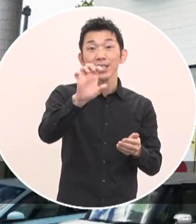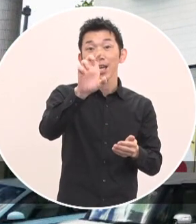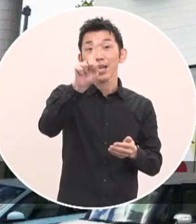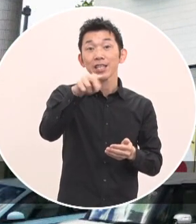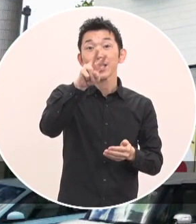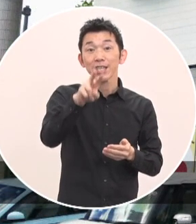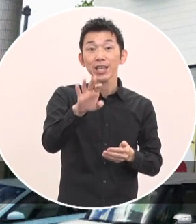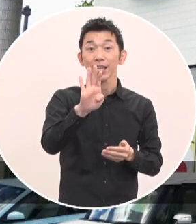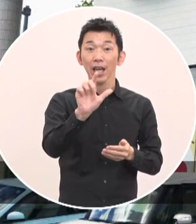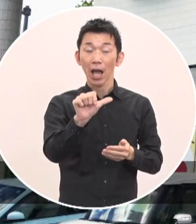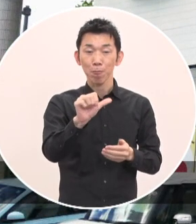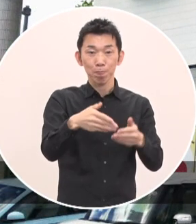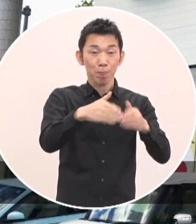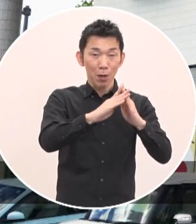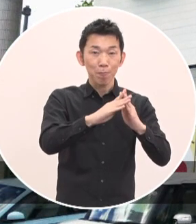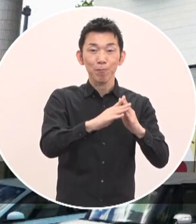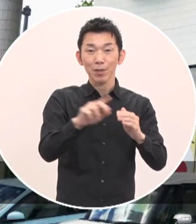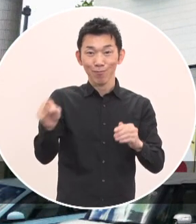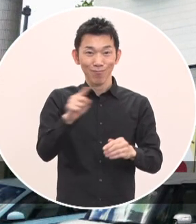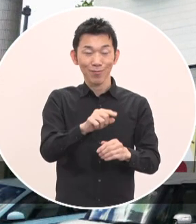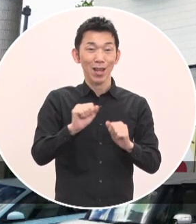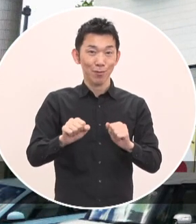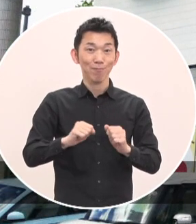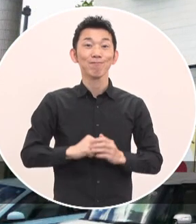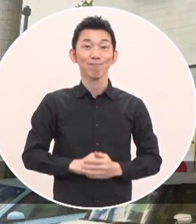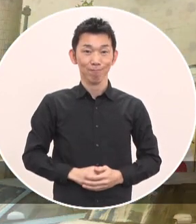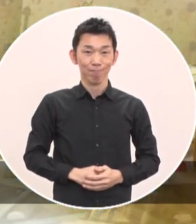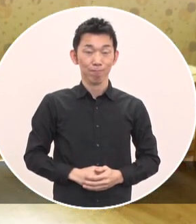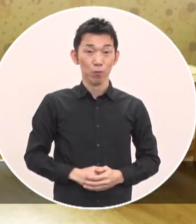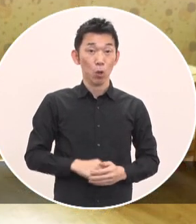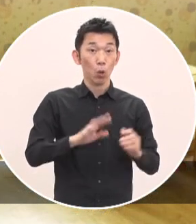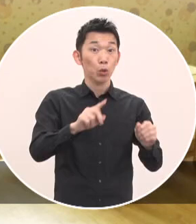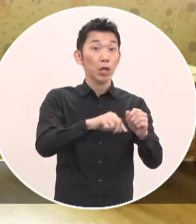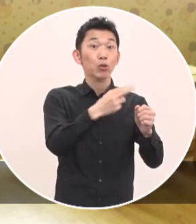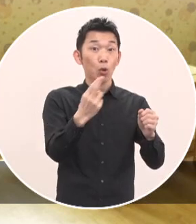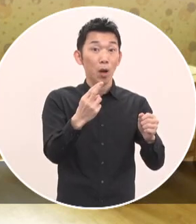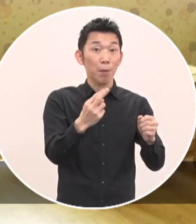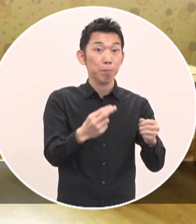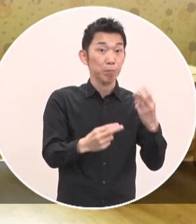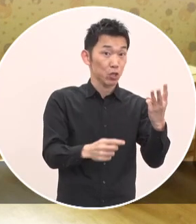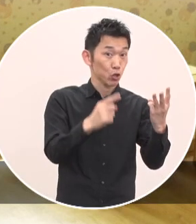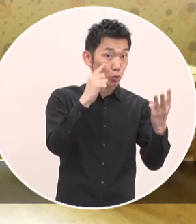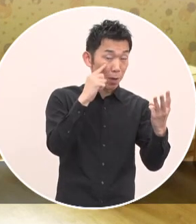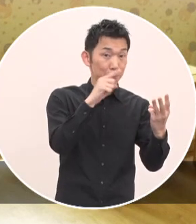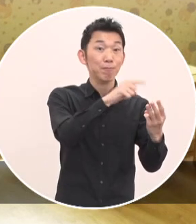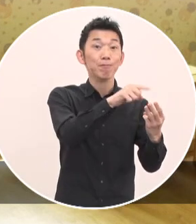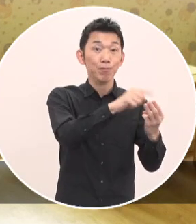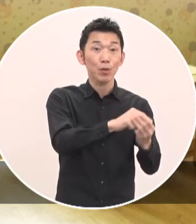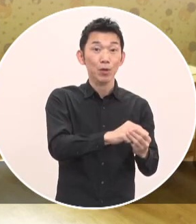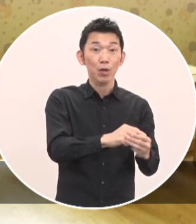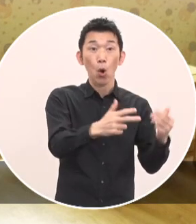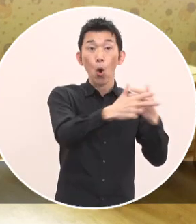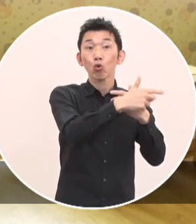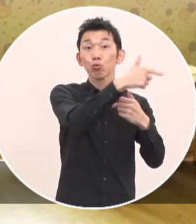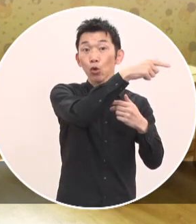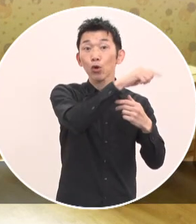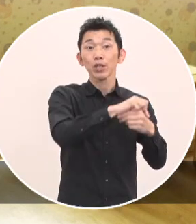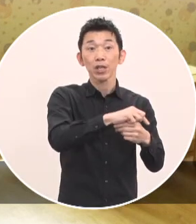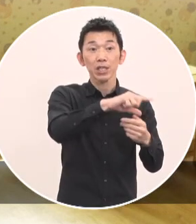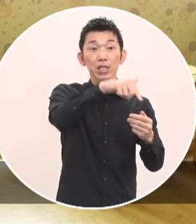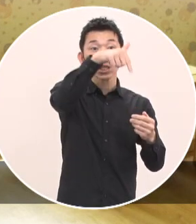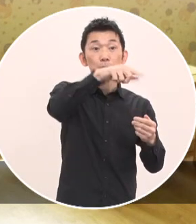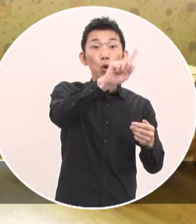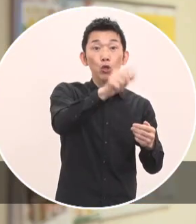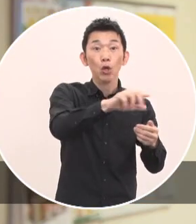をオープンし現在は2カ所で行っています今年度はさらに3カ所目となる病児保育室を敷い北部の